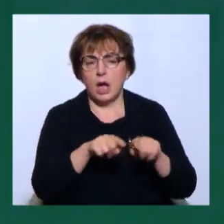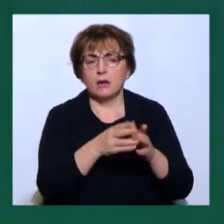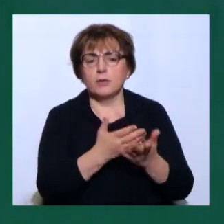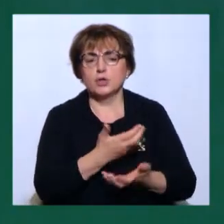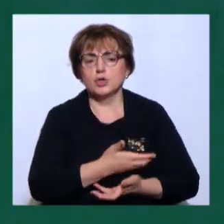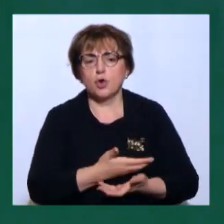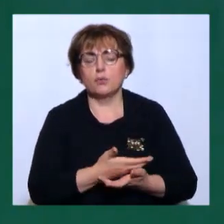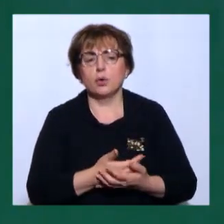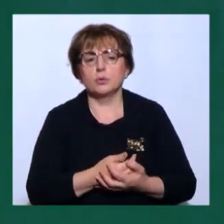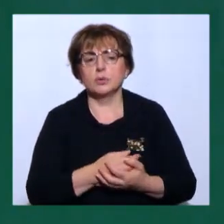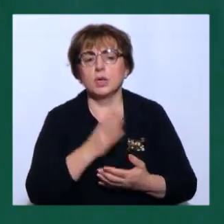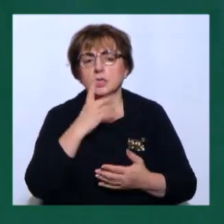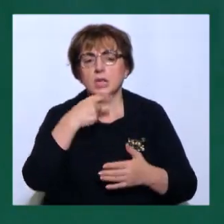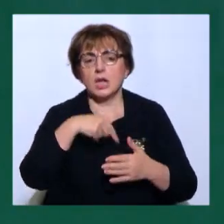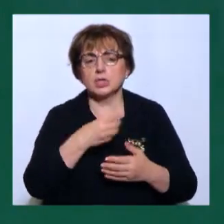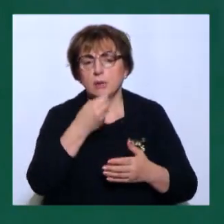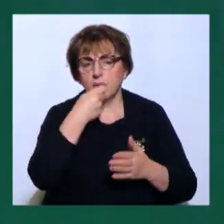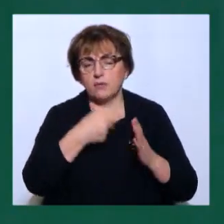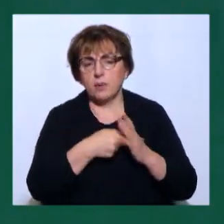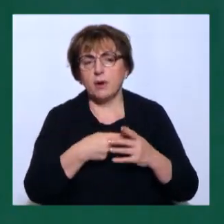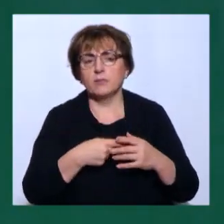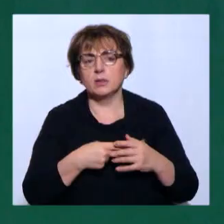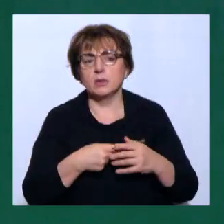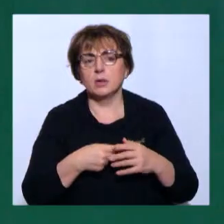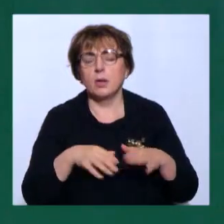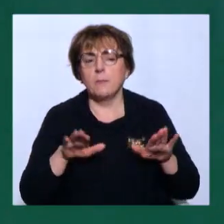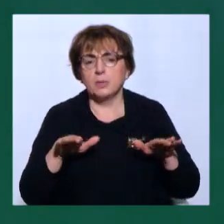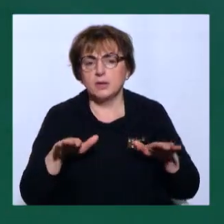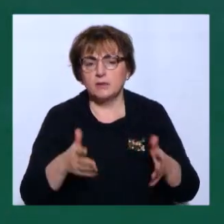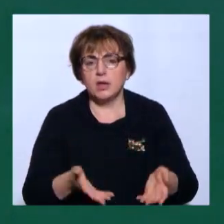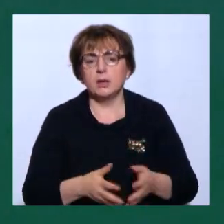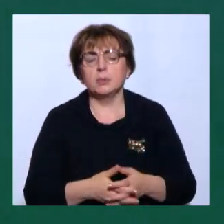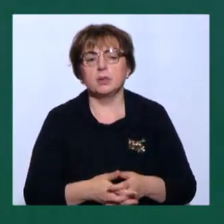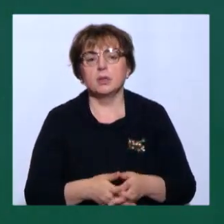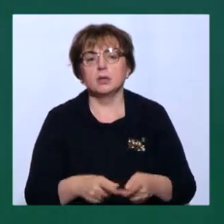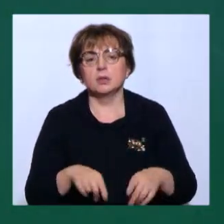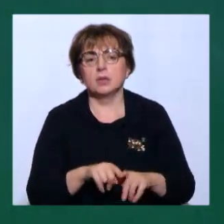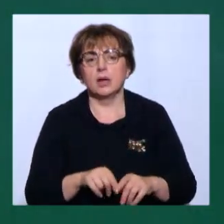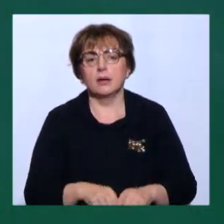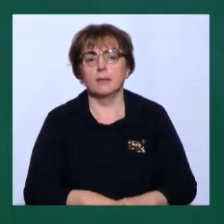ცხოვრობს წყალში მკვებავი, წყლით მკვებავი ფრინველები და